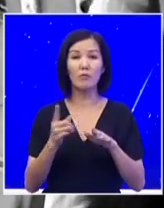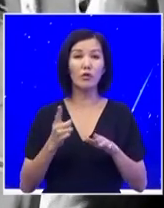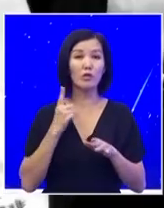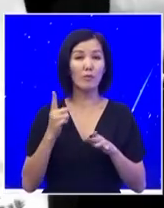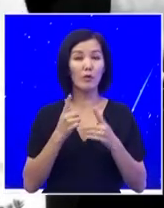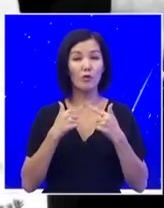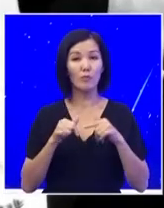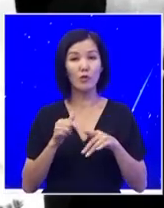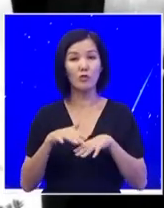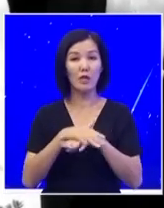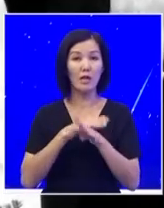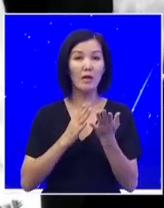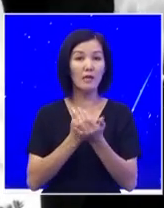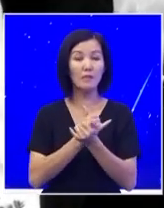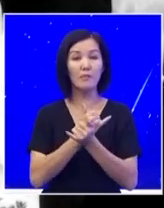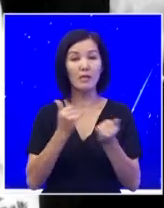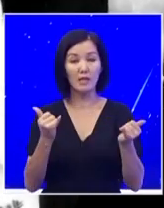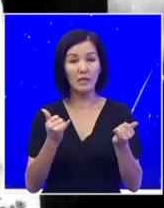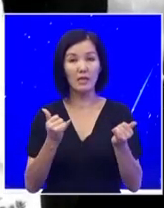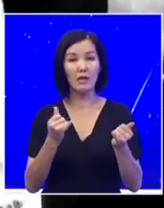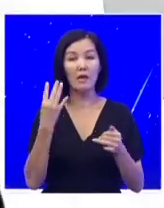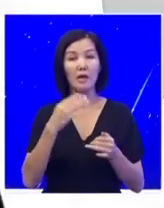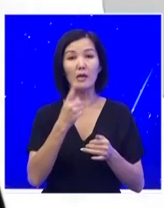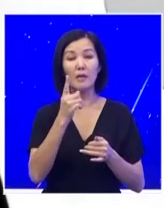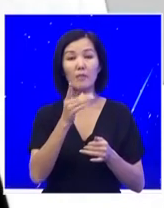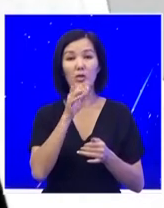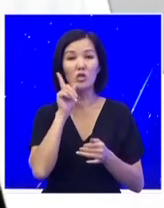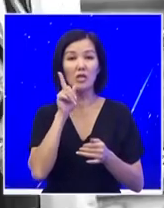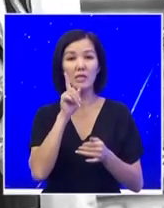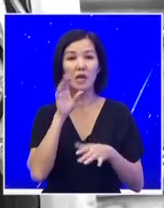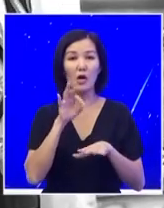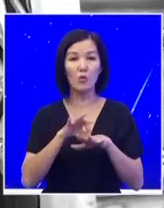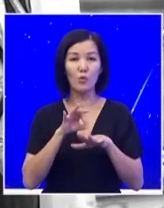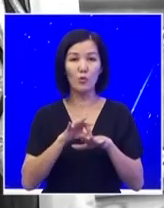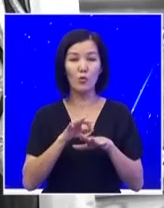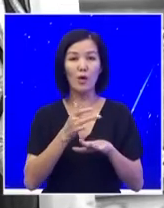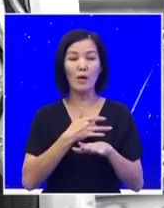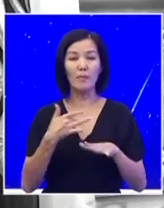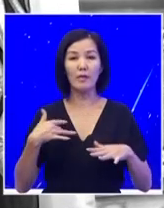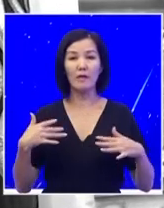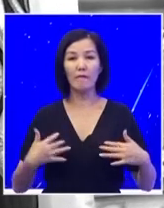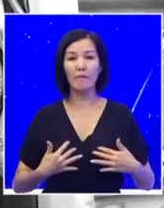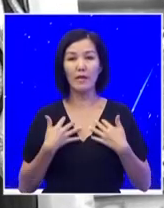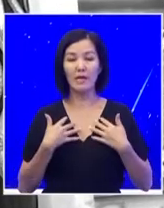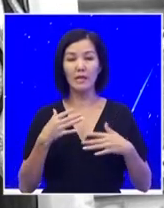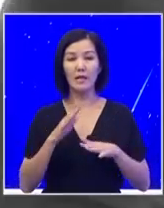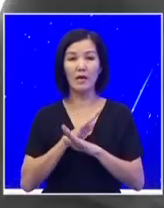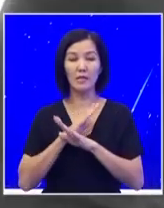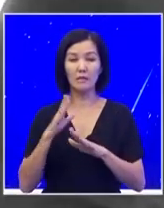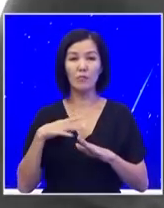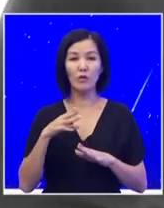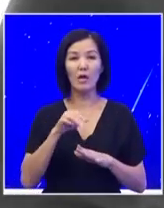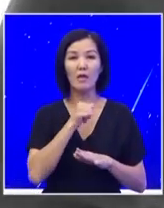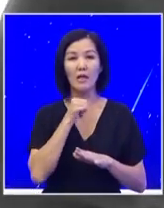ұйымдастырушы, халқым деп қызмет етті. Бар болғаны 41 жас еді. Қауіпті кесел кесірінен мезгілсіз көз жұмды. Талғар ауданын